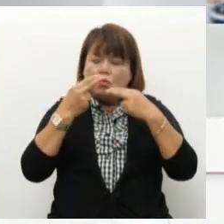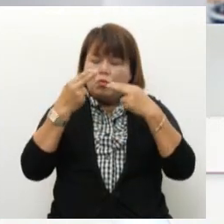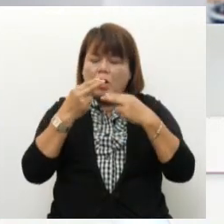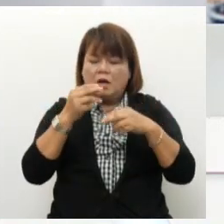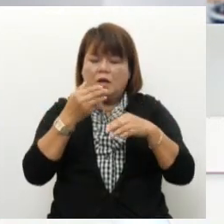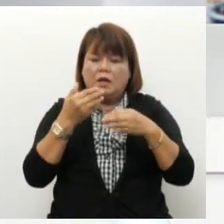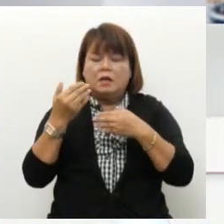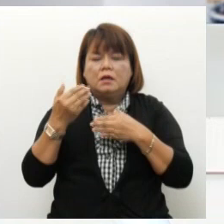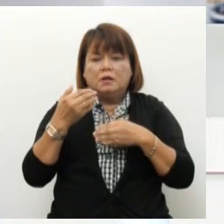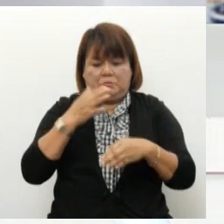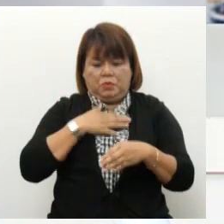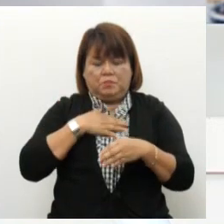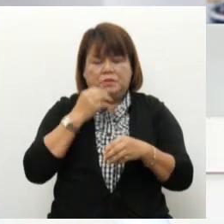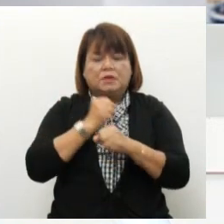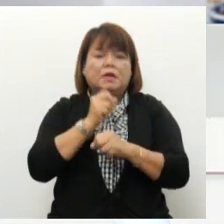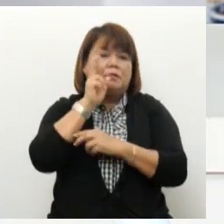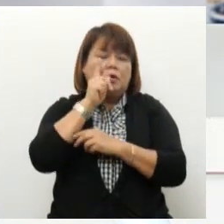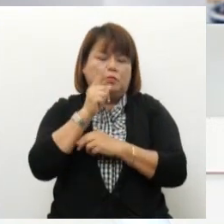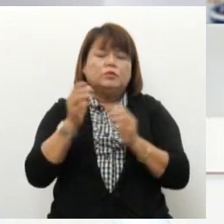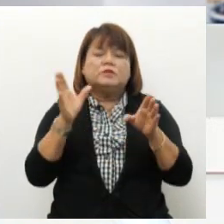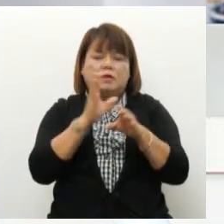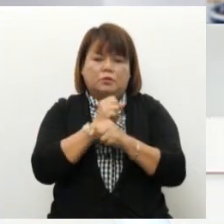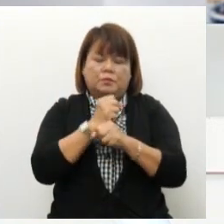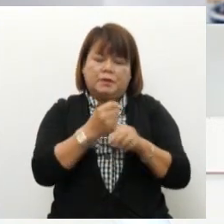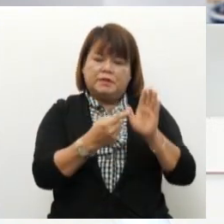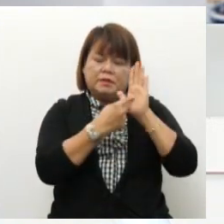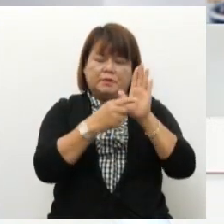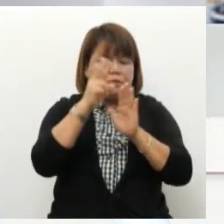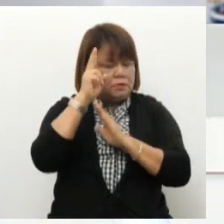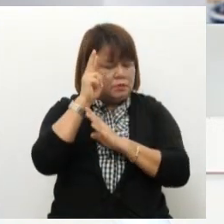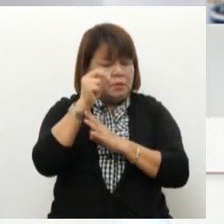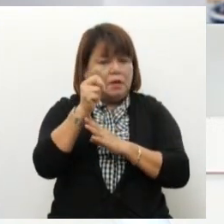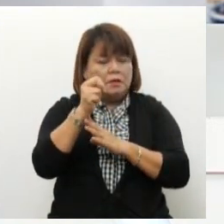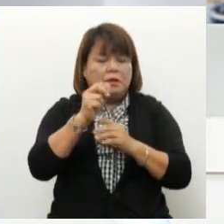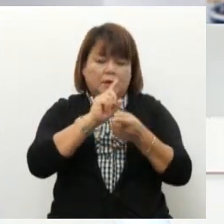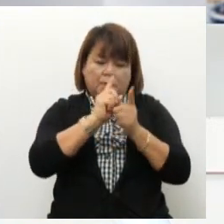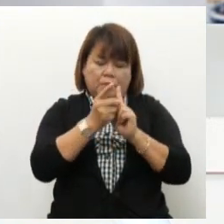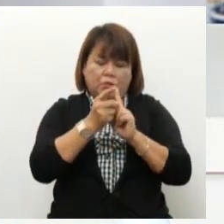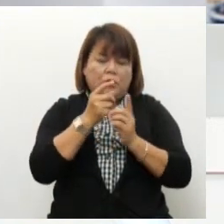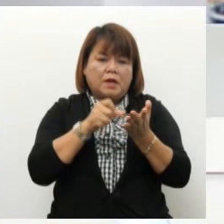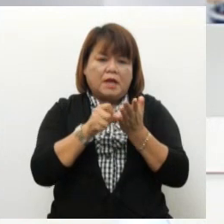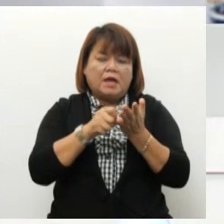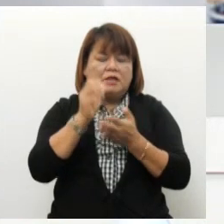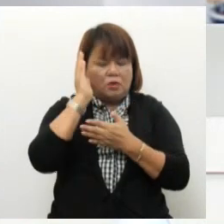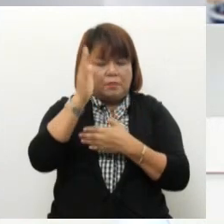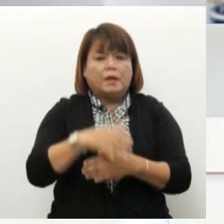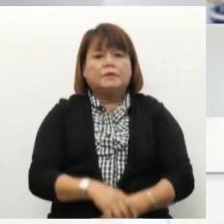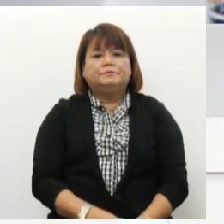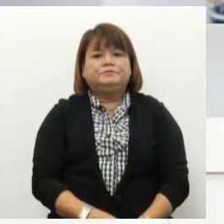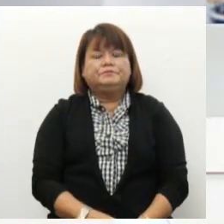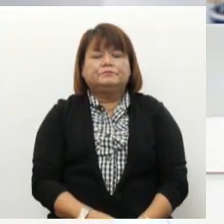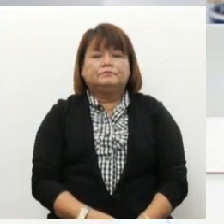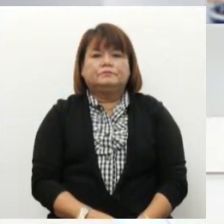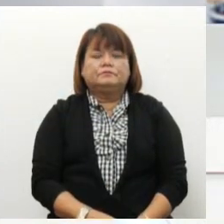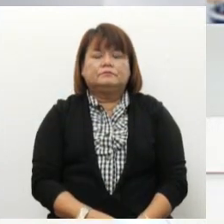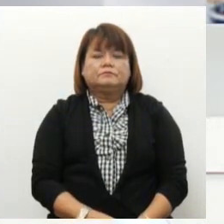ได้ทำข้อมูลสรุปและเสนอเป็นเชิงนโยบายในการที่จะปรับปรุงแก้ไขต่อไปอย่างไรก็ตามใน